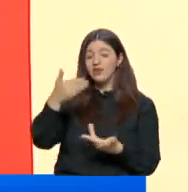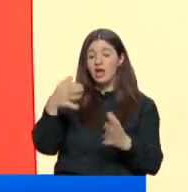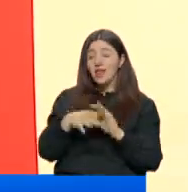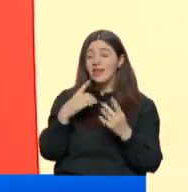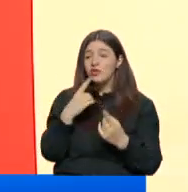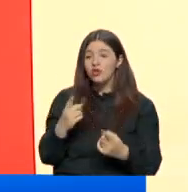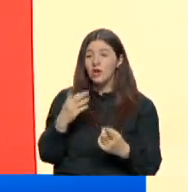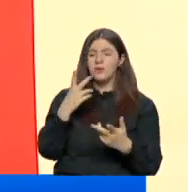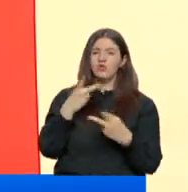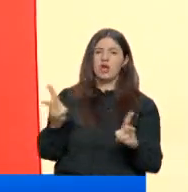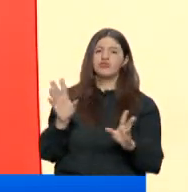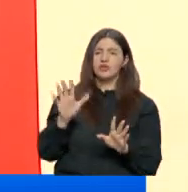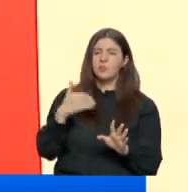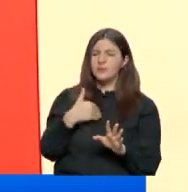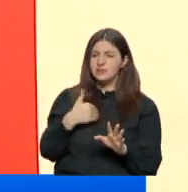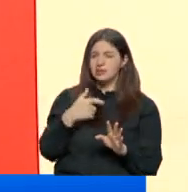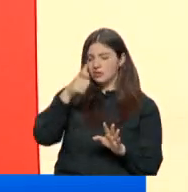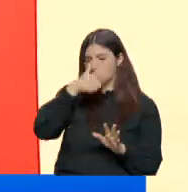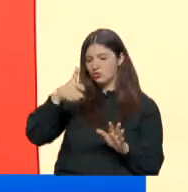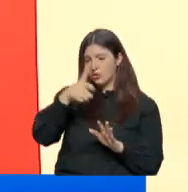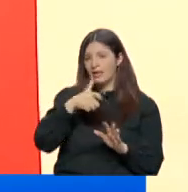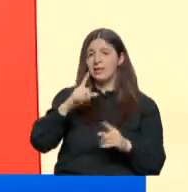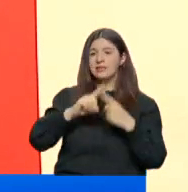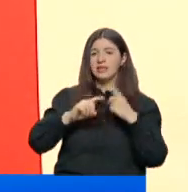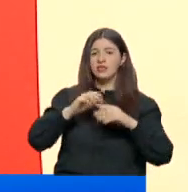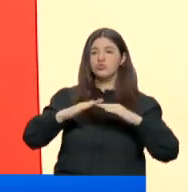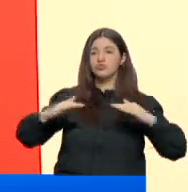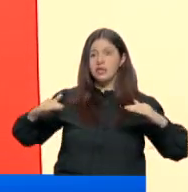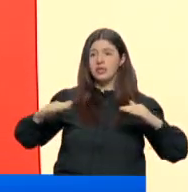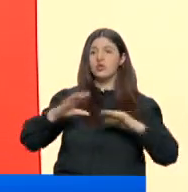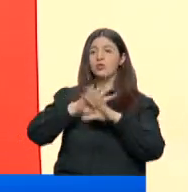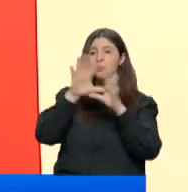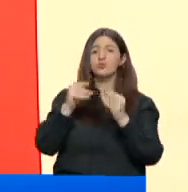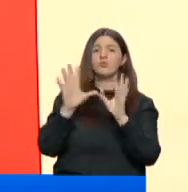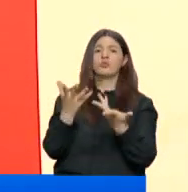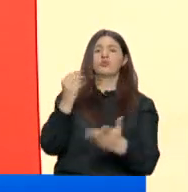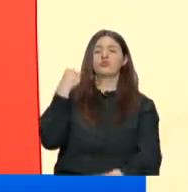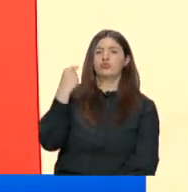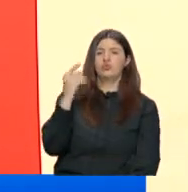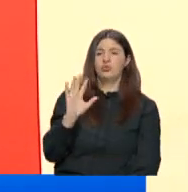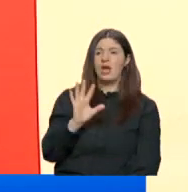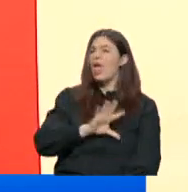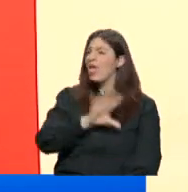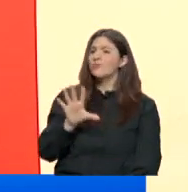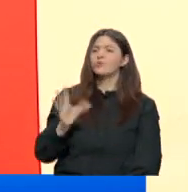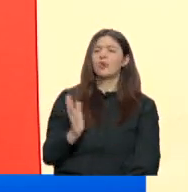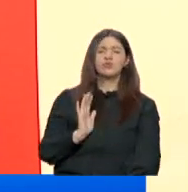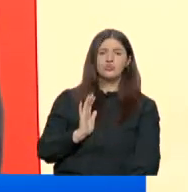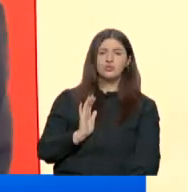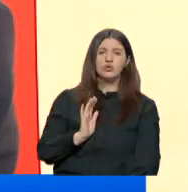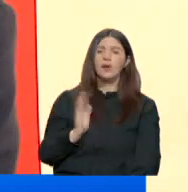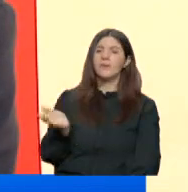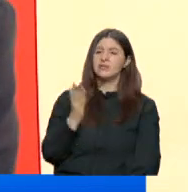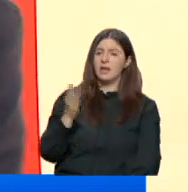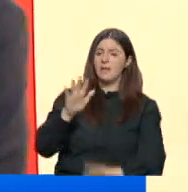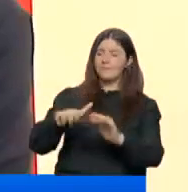diyor? Mesela bakın çok açık. Biz Türkiye'de siyaset düzeninin tümünün bozuk olduğunu düşünüyoruz. Tümü bozuk İlker Bey.